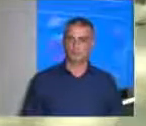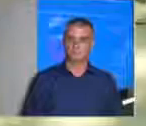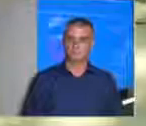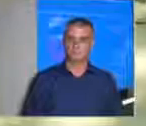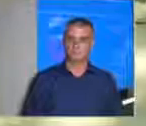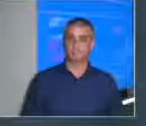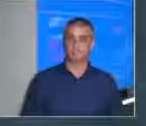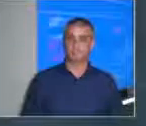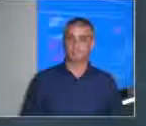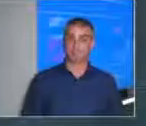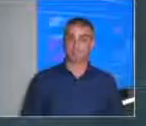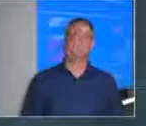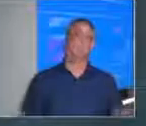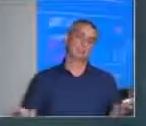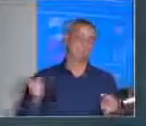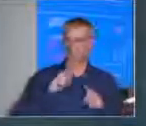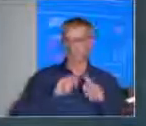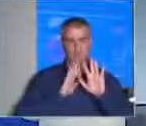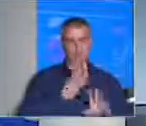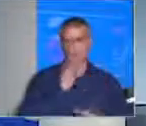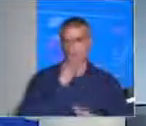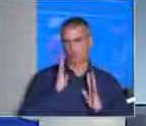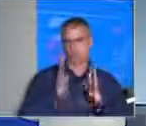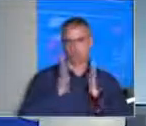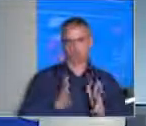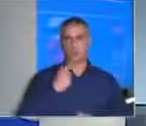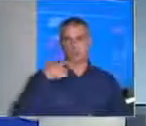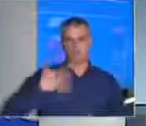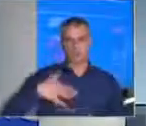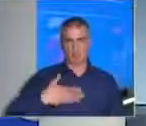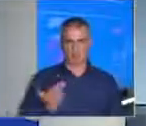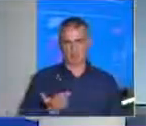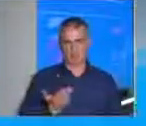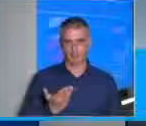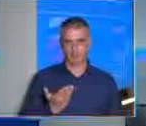dłoń, całą rękę. To wzot antysemiut buta wycharifa.